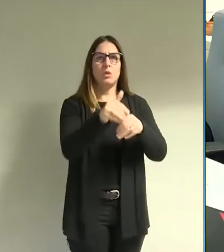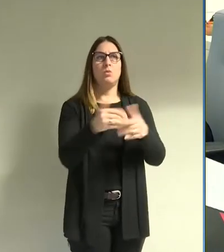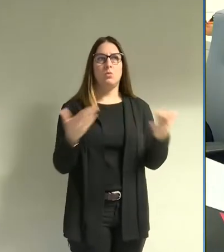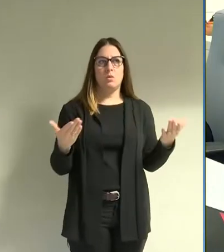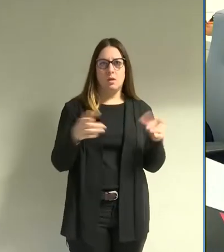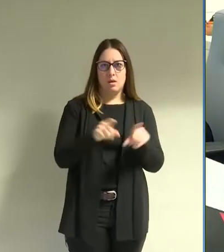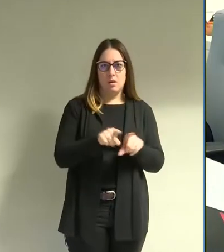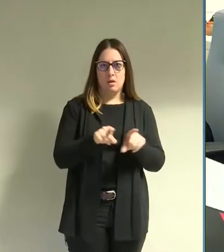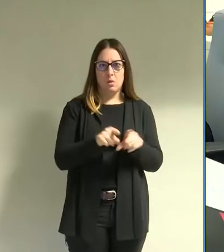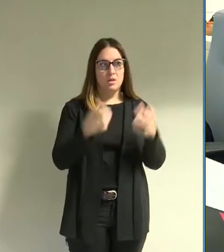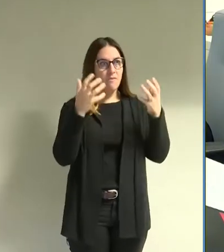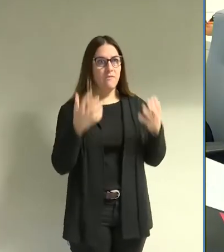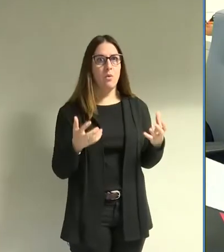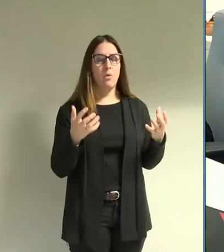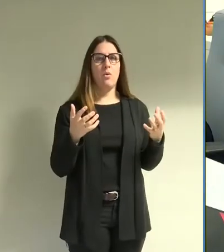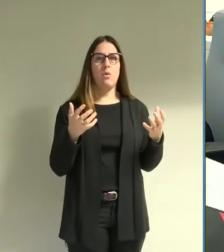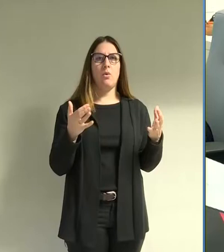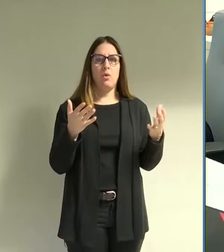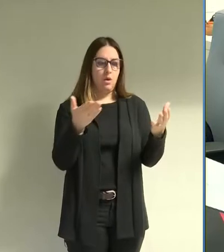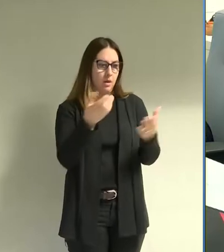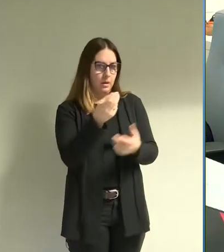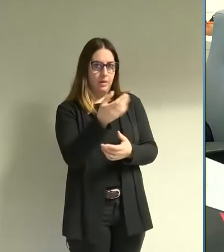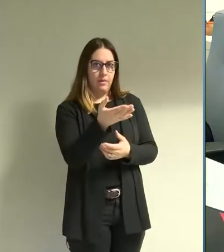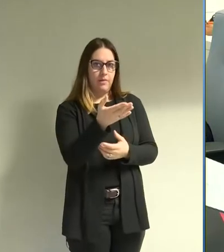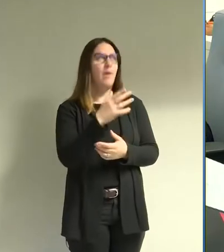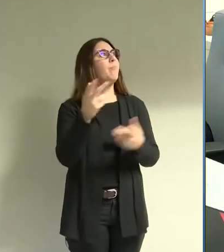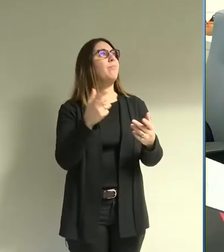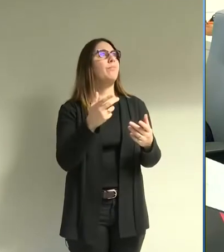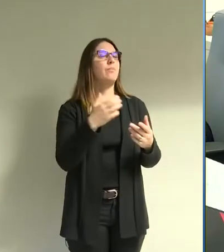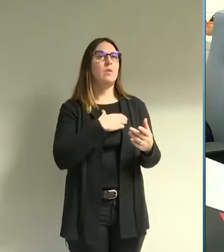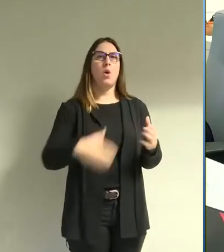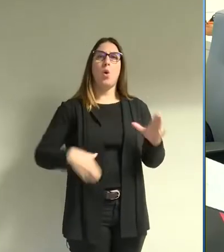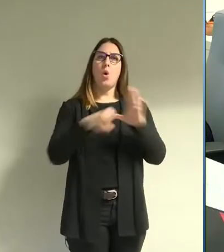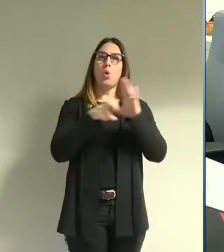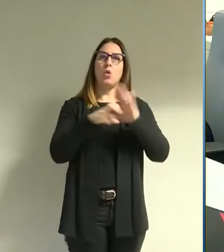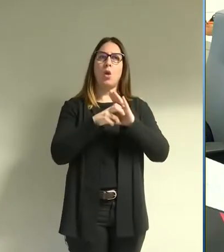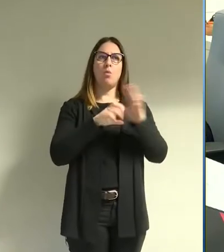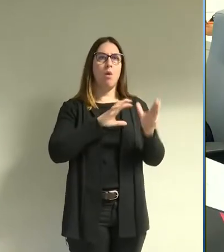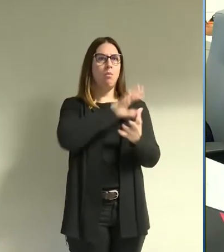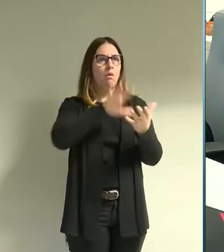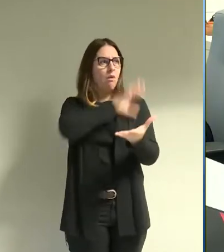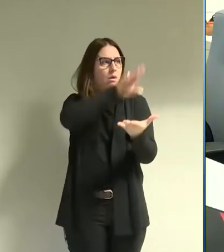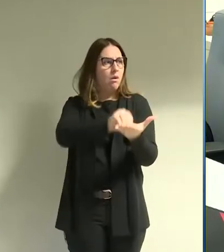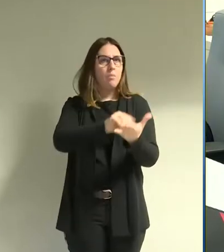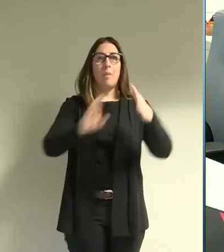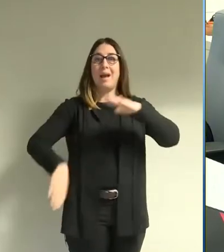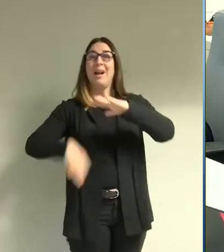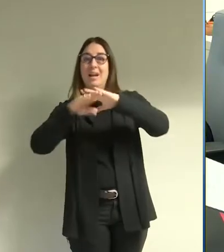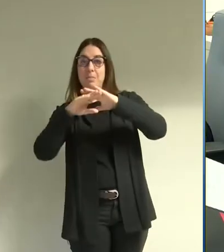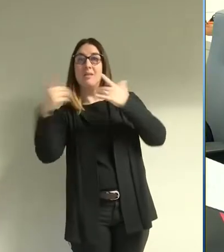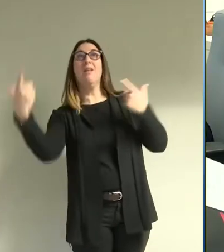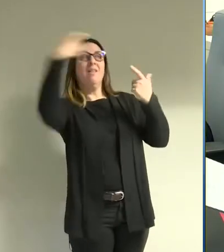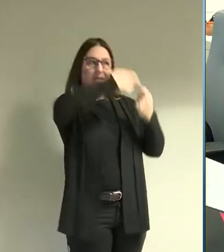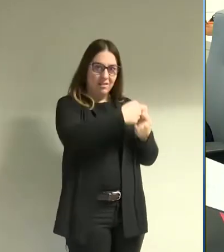c'est c'est là en l'occurrence n'est pas de faire atterrir la ville de grenoble dans la ligne planétaire mais de faire atterrir les limites planétaires à l'échelle